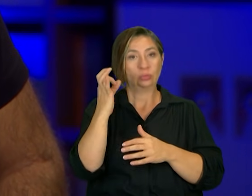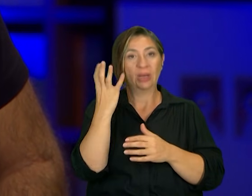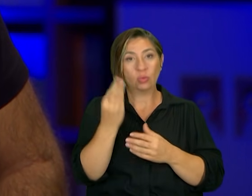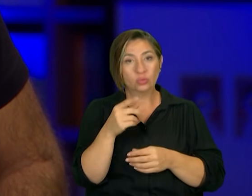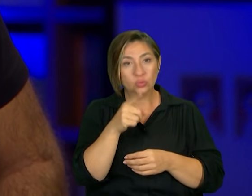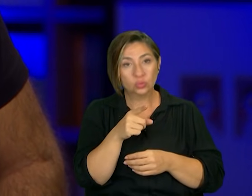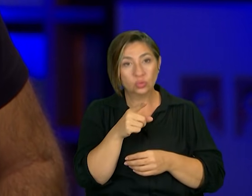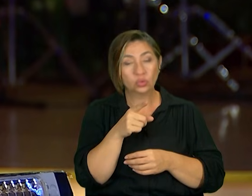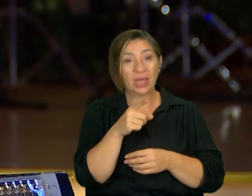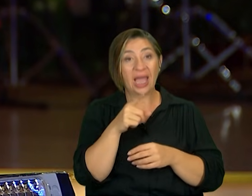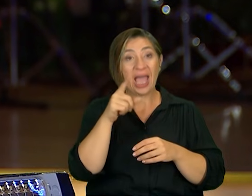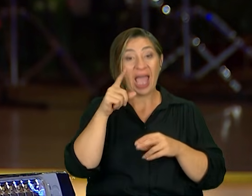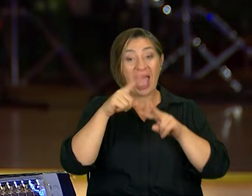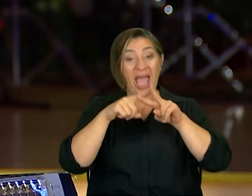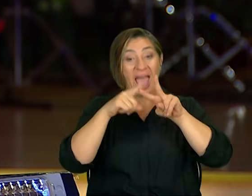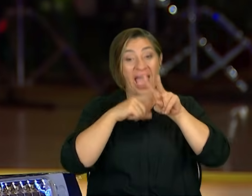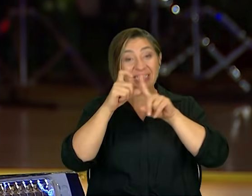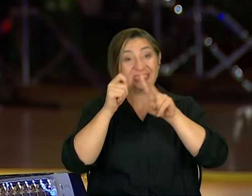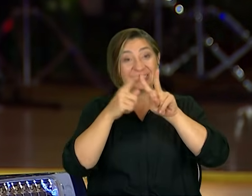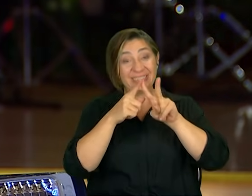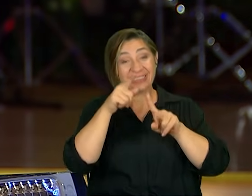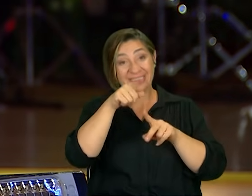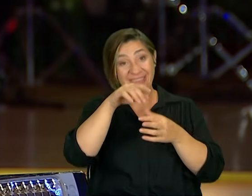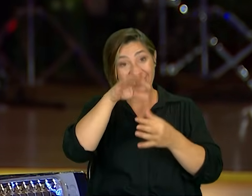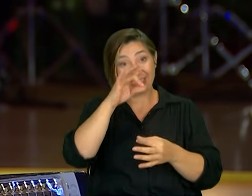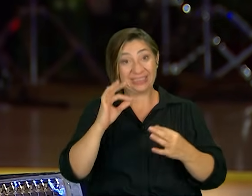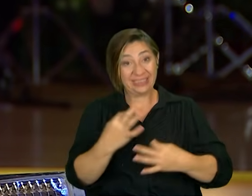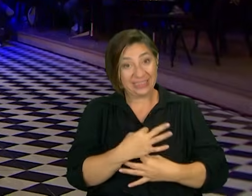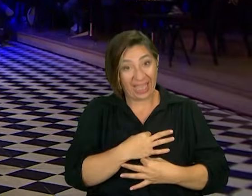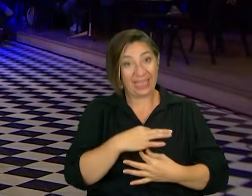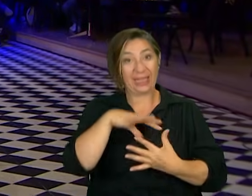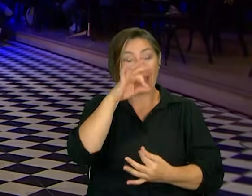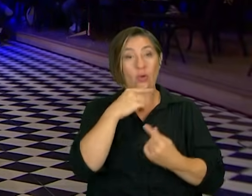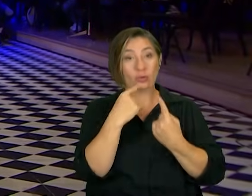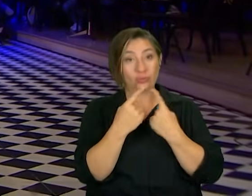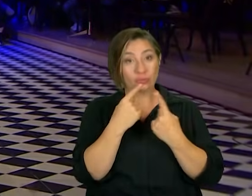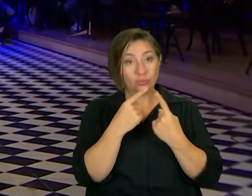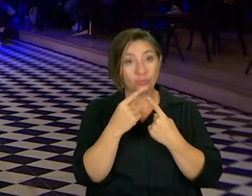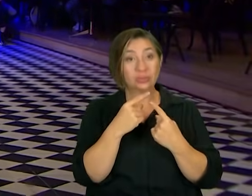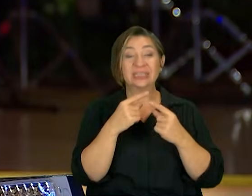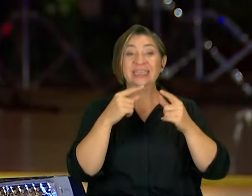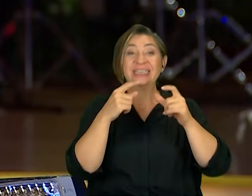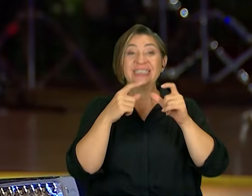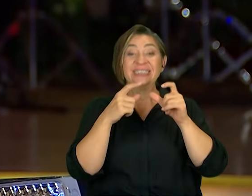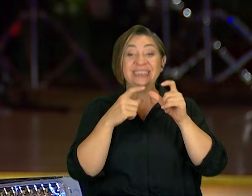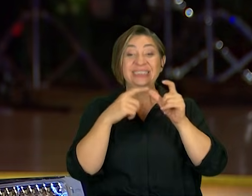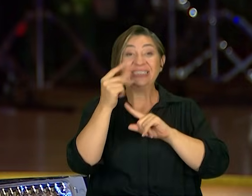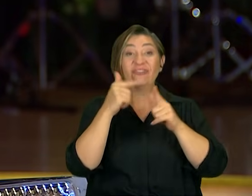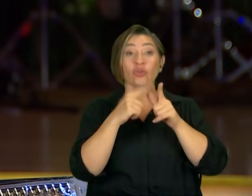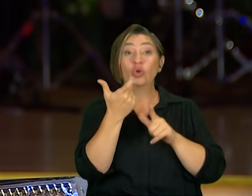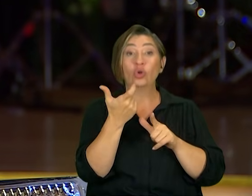uzmanlaştınız. Aydın Erdem'den de hep Aydın Erdem'den saygıyla söz ediyorsunuz. Sifumuzdur